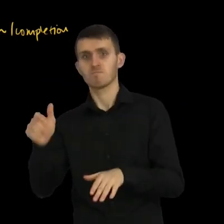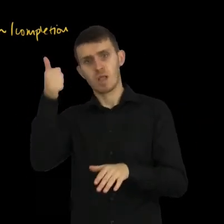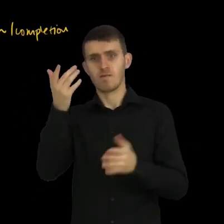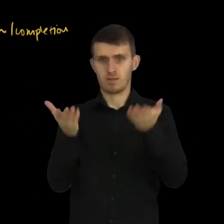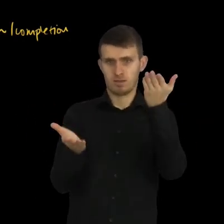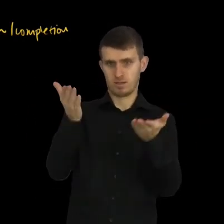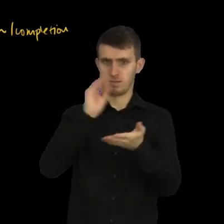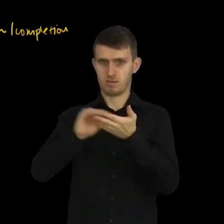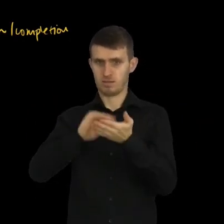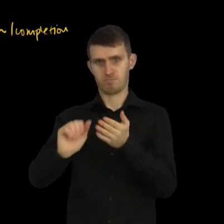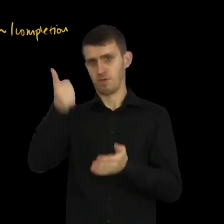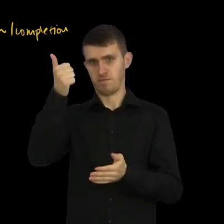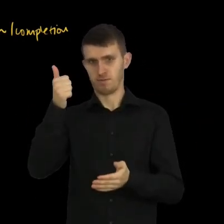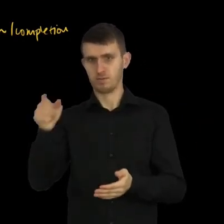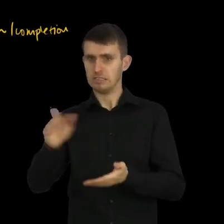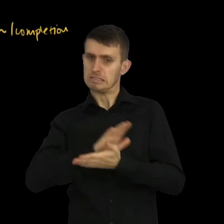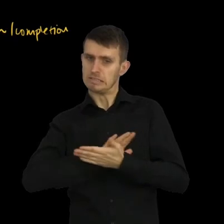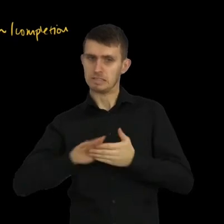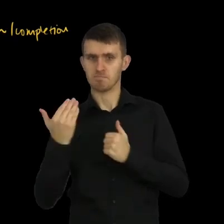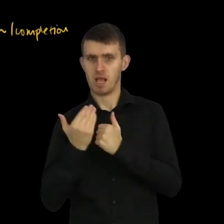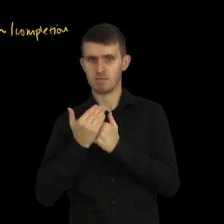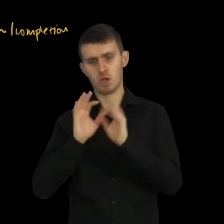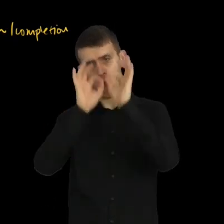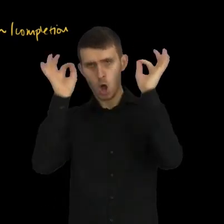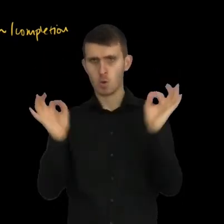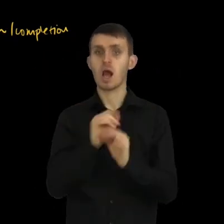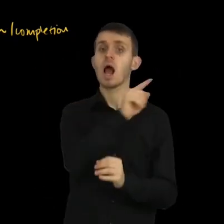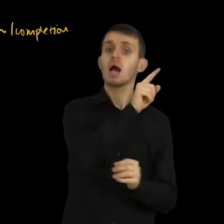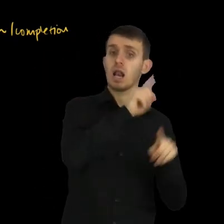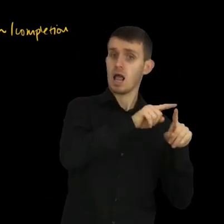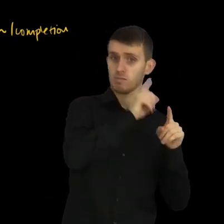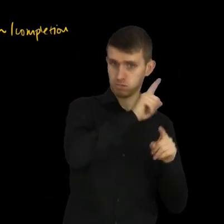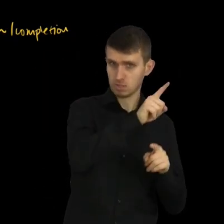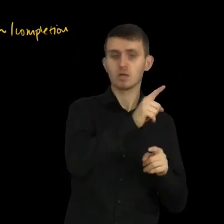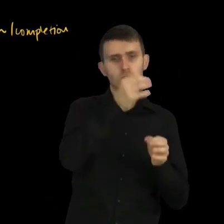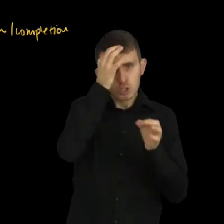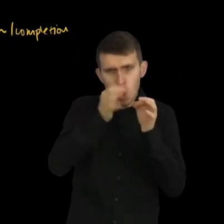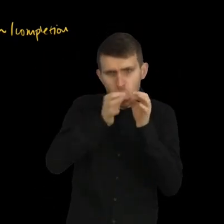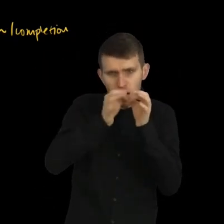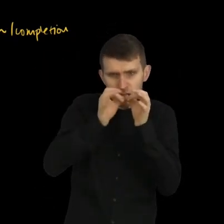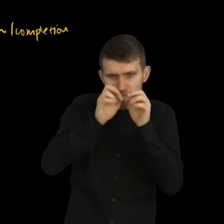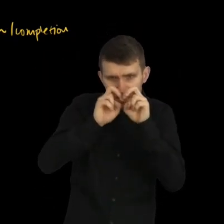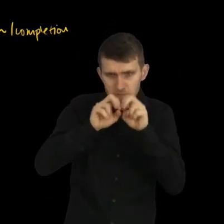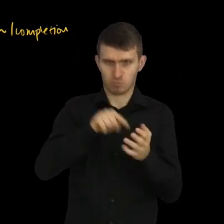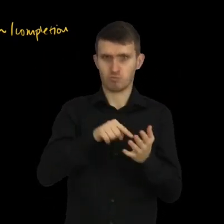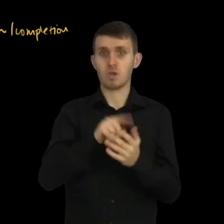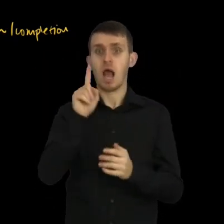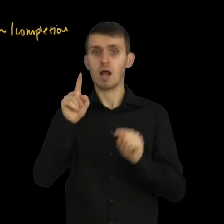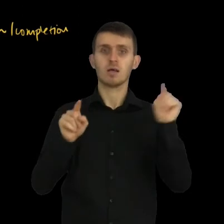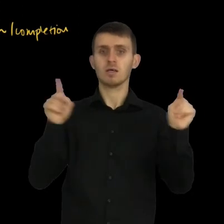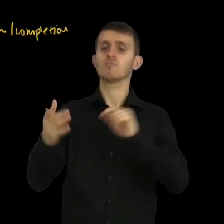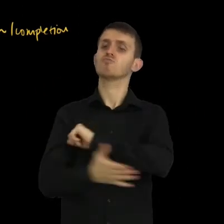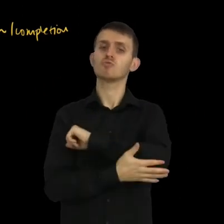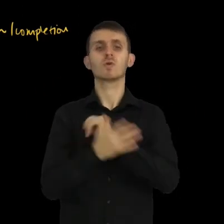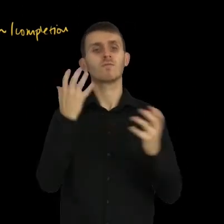alkoholizm i pierwszy zaczął pisać o równoważenie równań oczywistej matematyce radiowa to z bardziej skupiam się